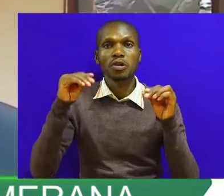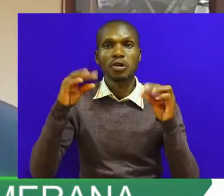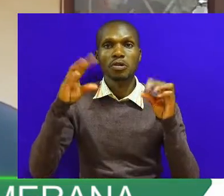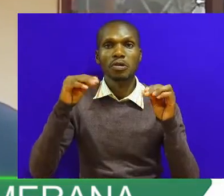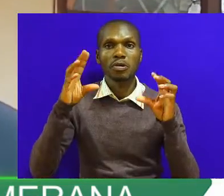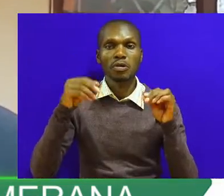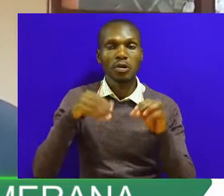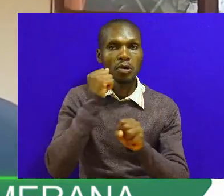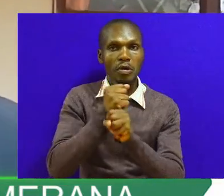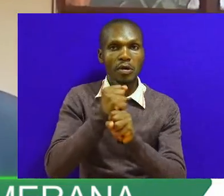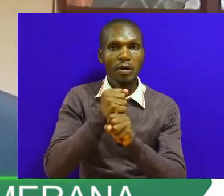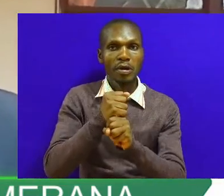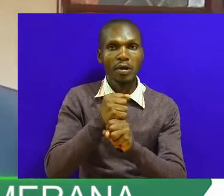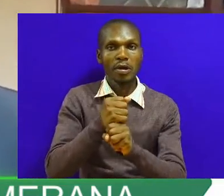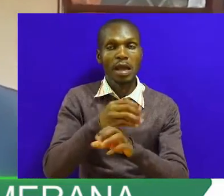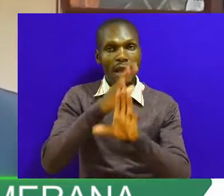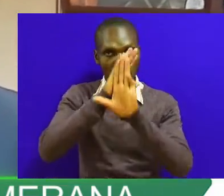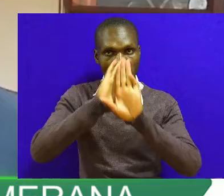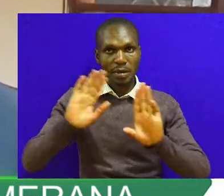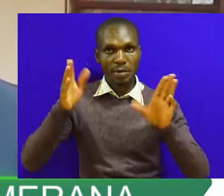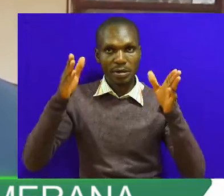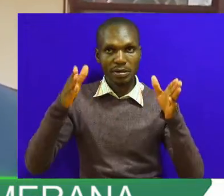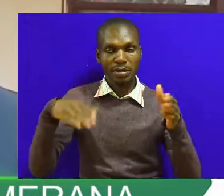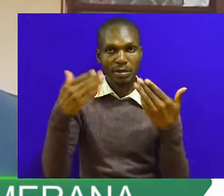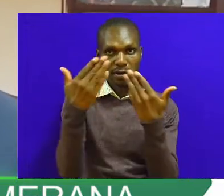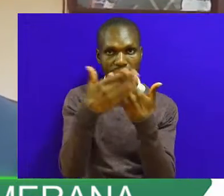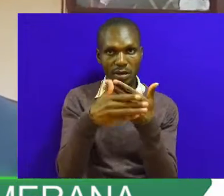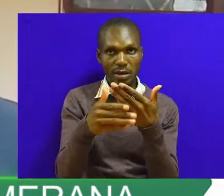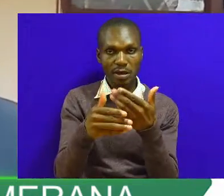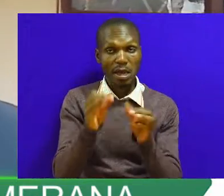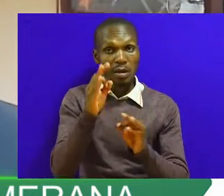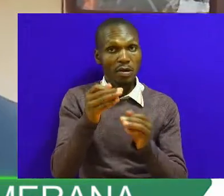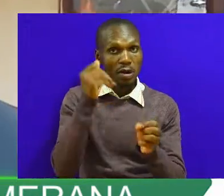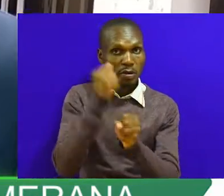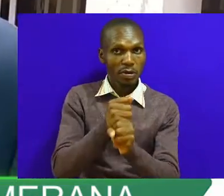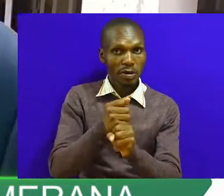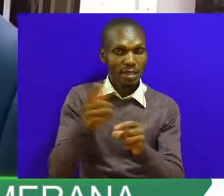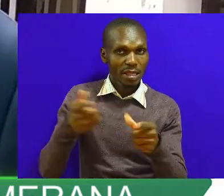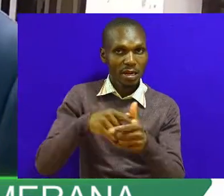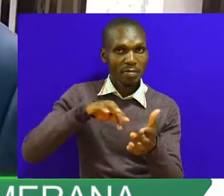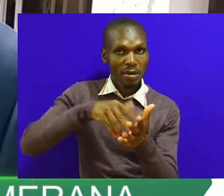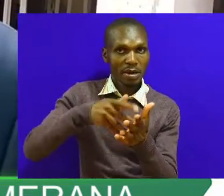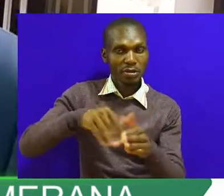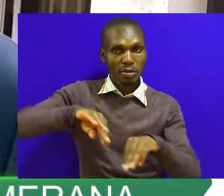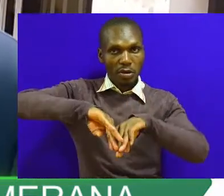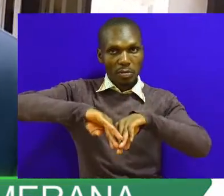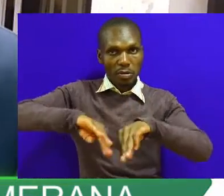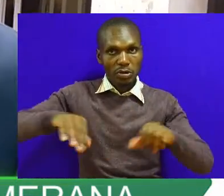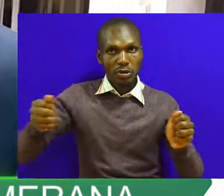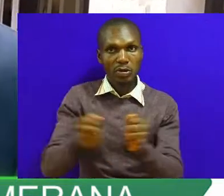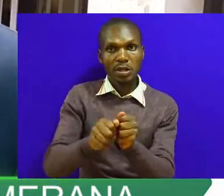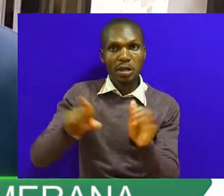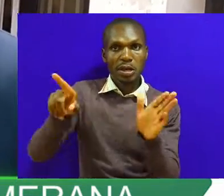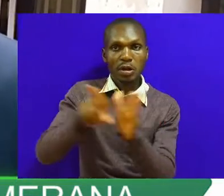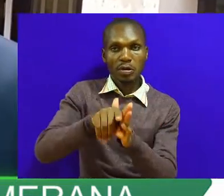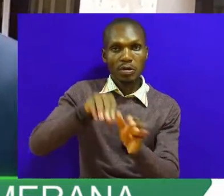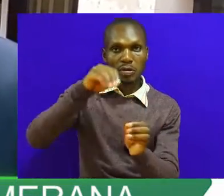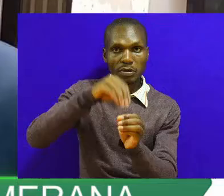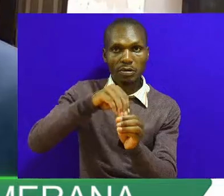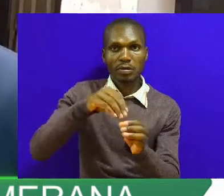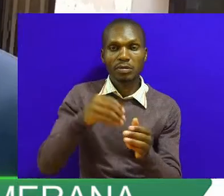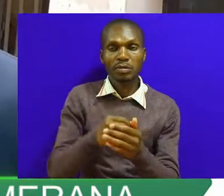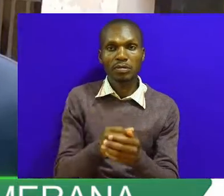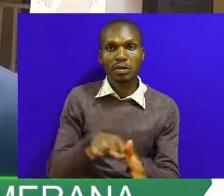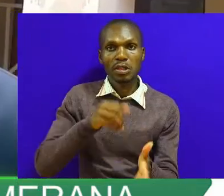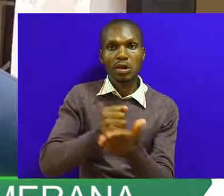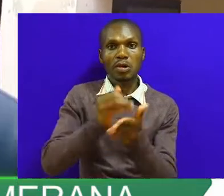uchiri maminja ya machiko ari ari kiri ase amangano bacho tani ngofsa gata gitu kumanya ndi na